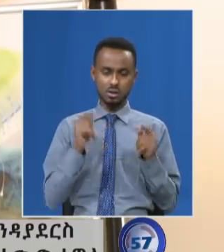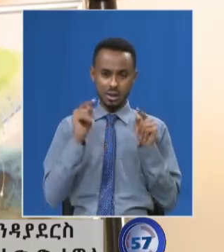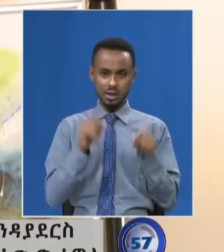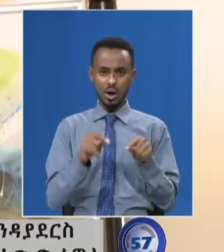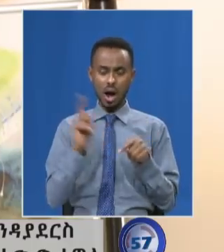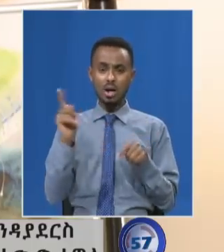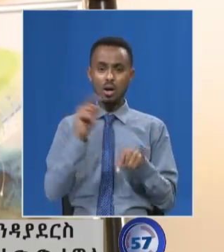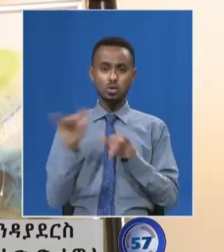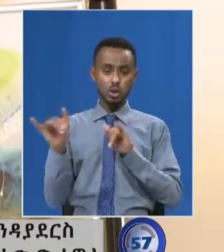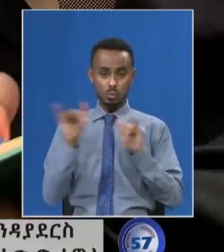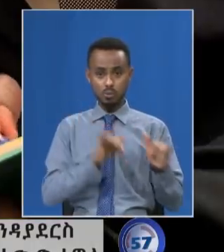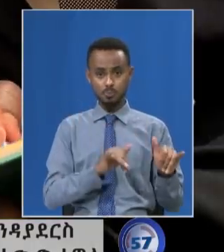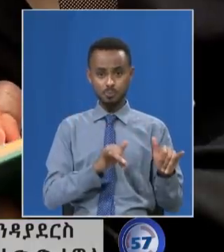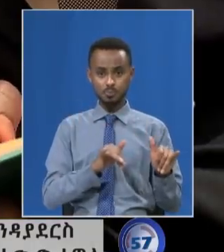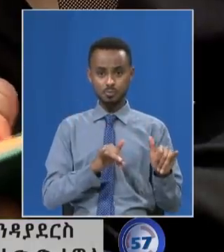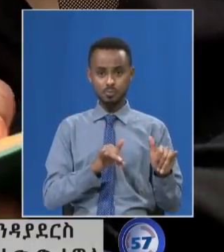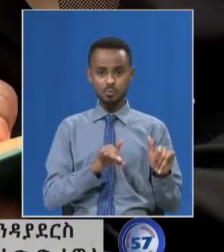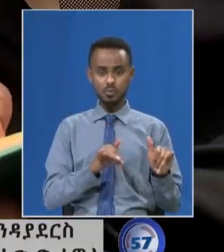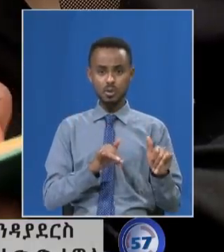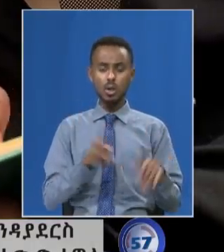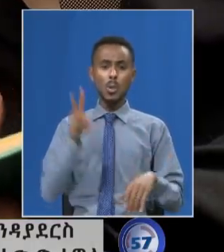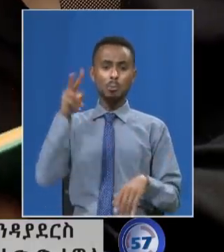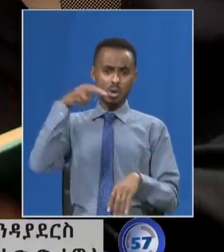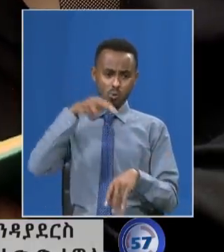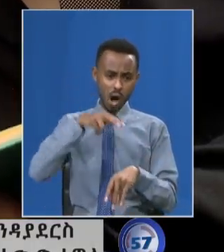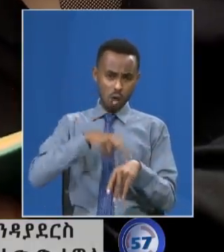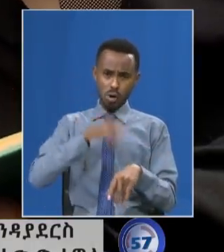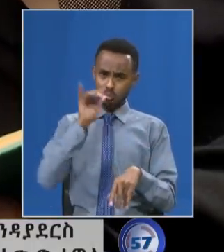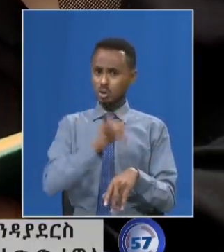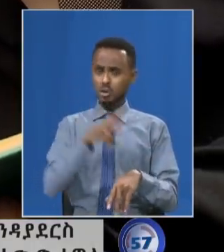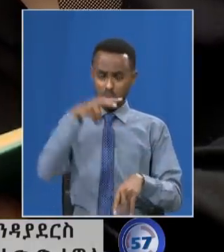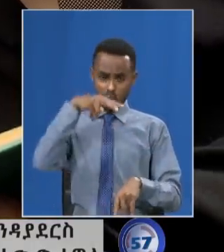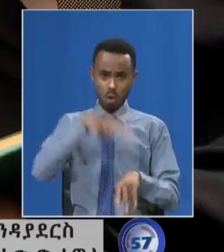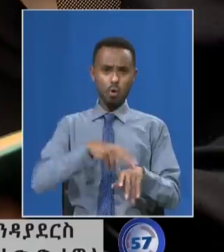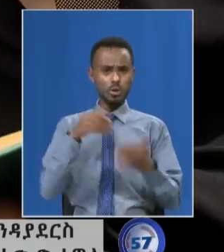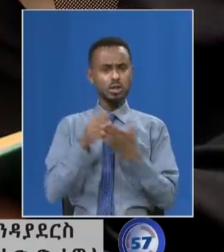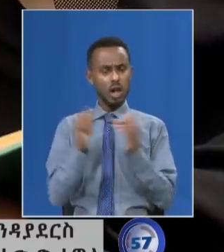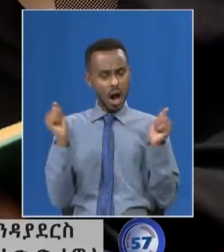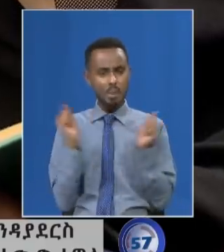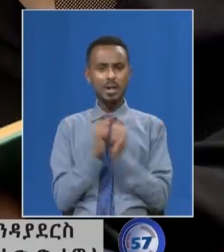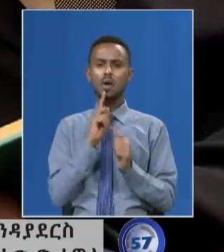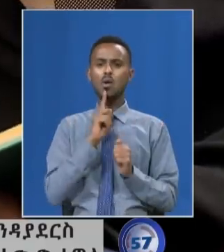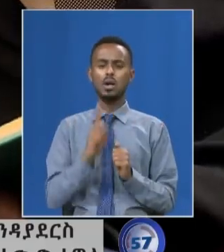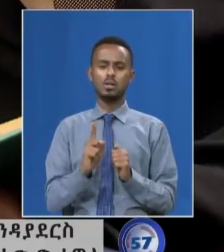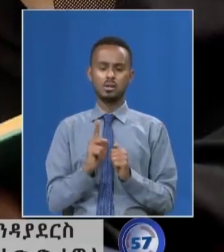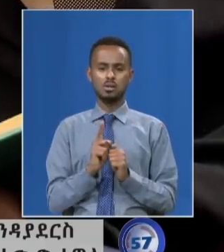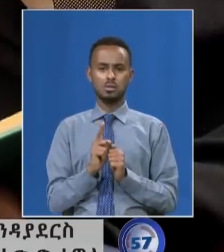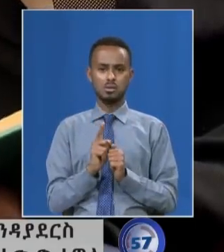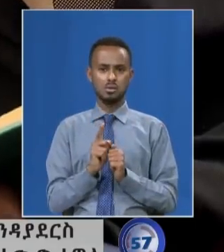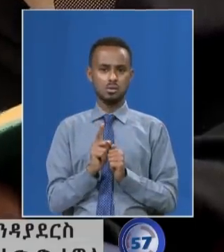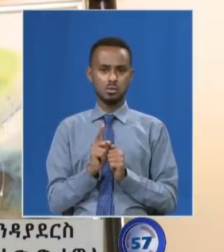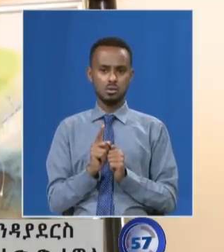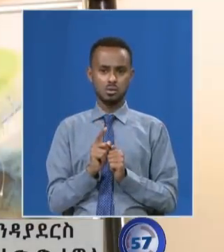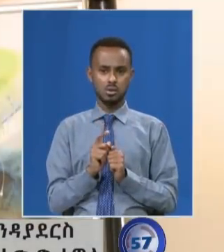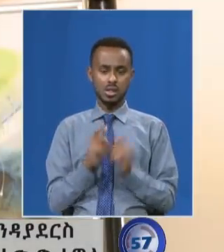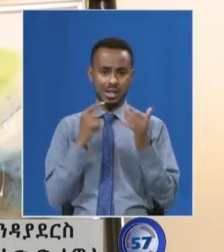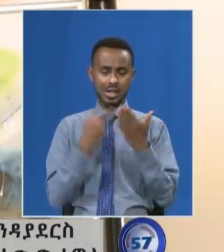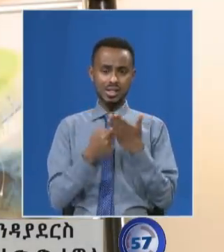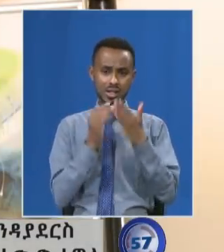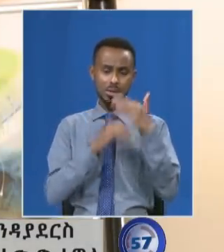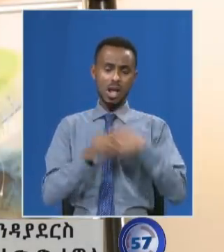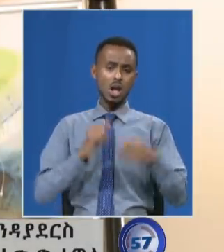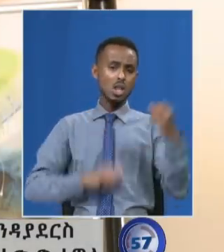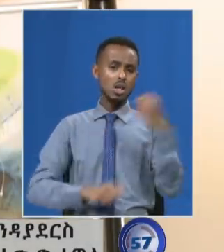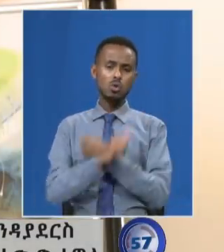እስከዛው አንዳንዶቹ ደግሞ እስከ መቋቋም ከአብዛኛው ሰው እስከ መቋቋም አብረን ከዚህ በላይ